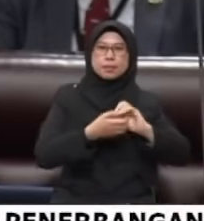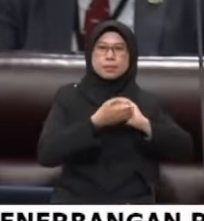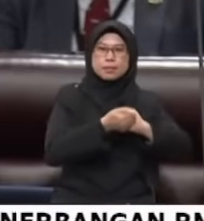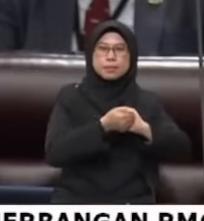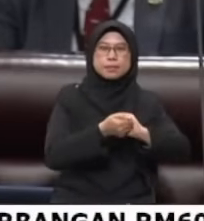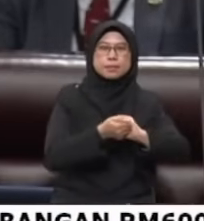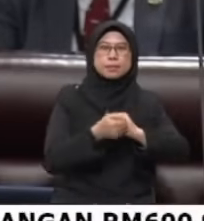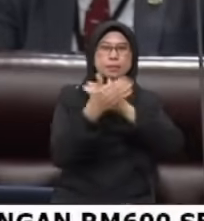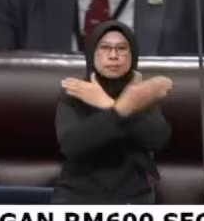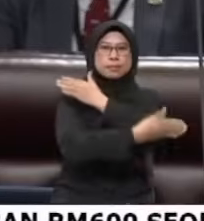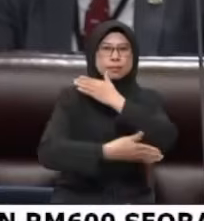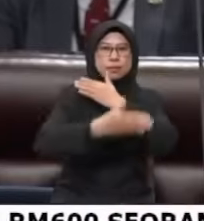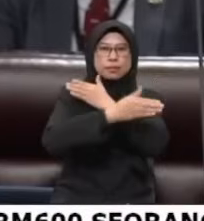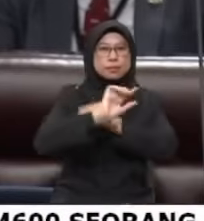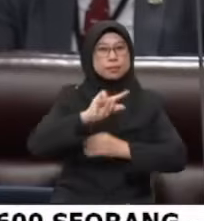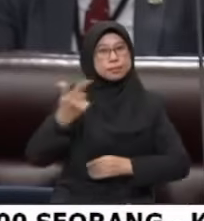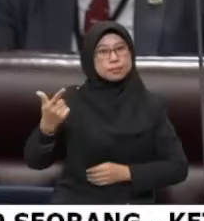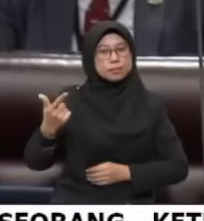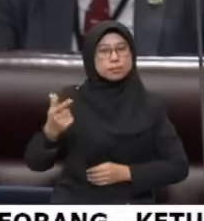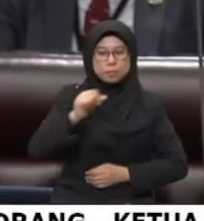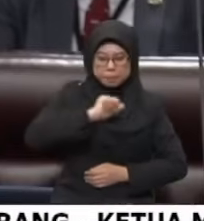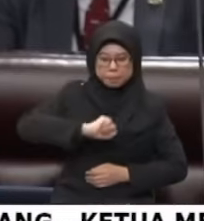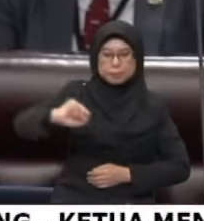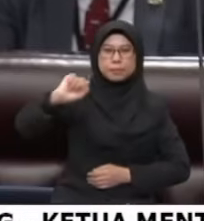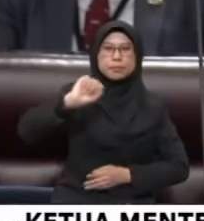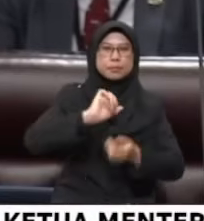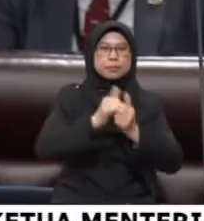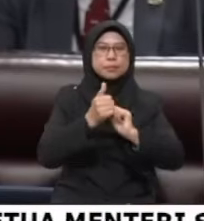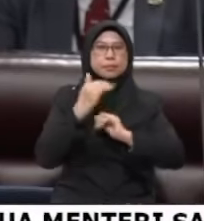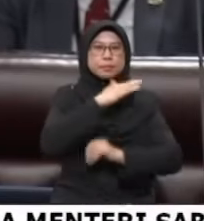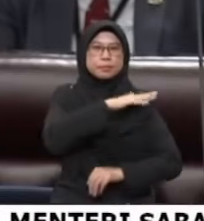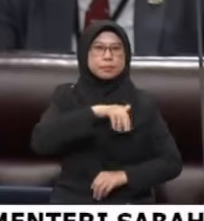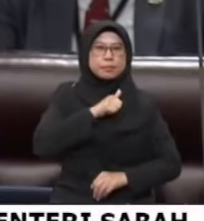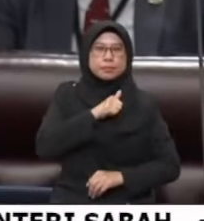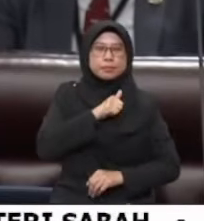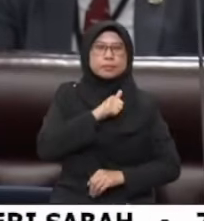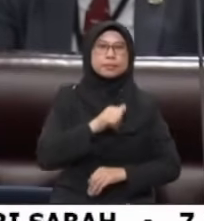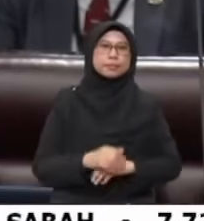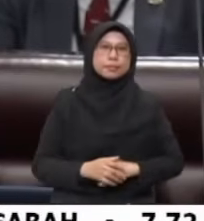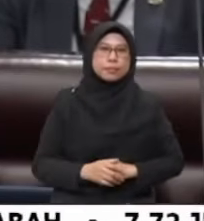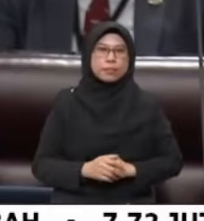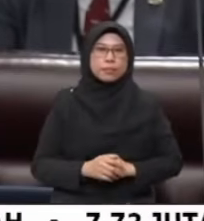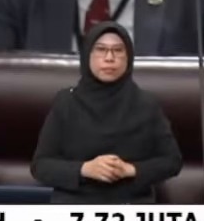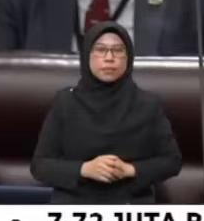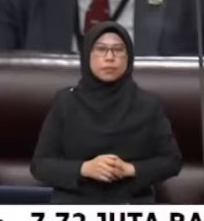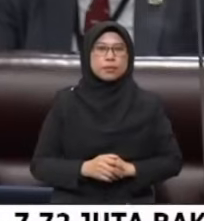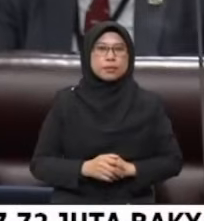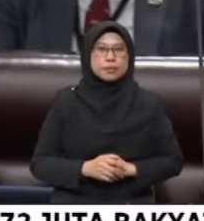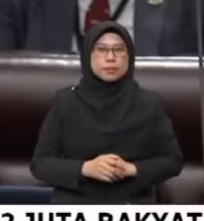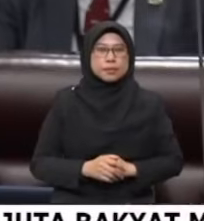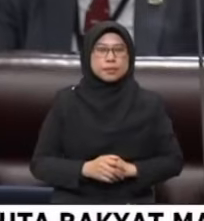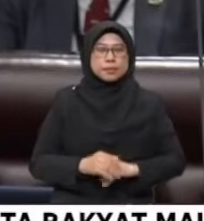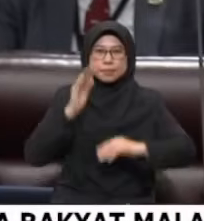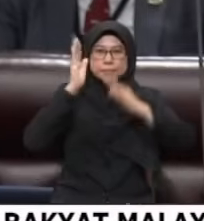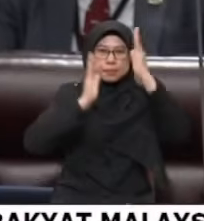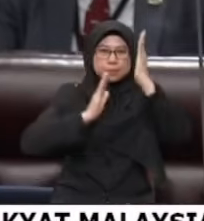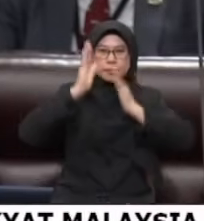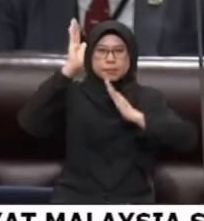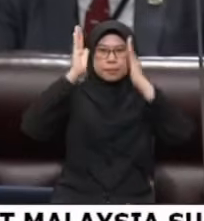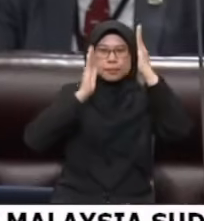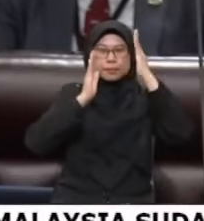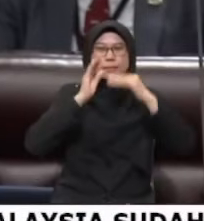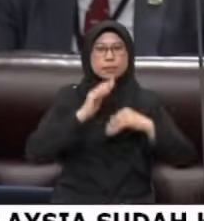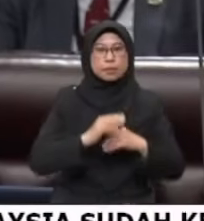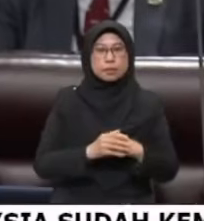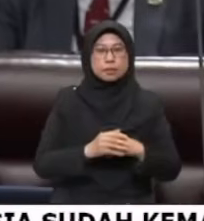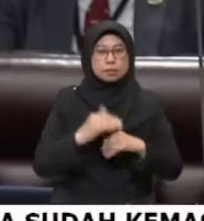dengan negara-negara lain dalam memperjuangkan isu Palestin dalam hal ini datou yang di-pertua Malaysia merupakan